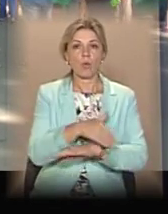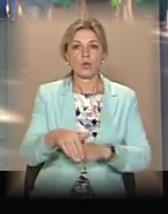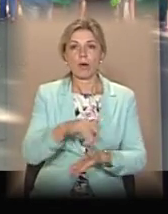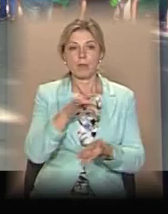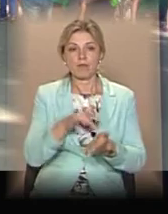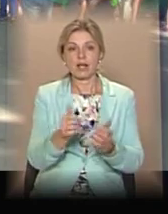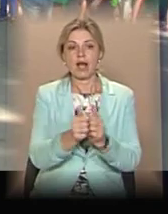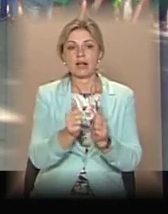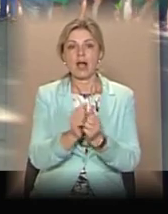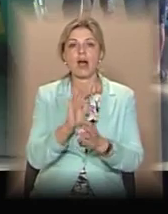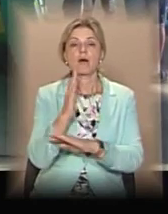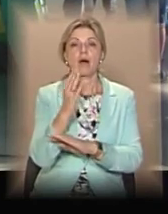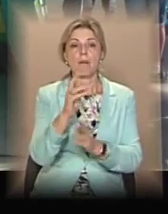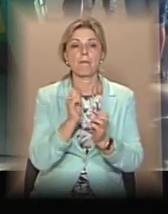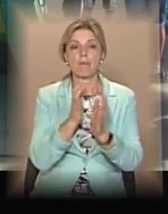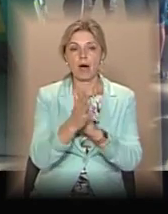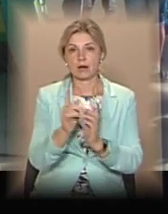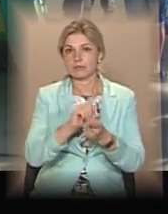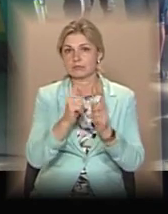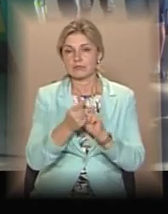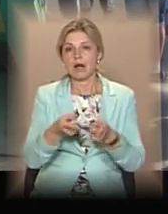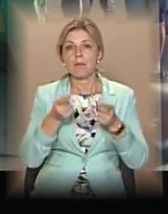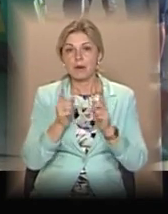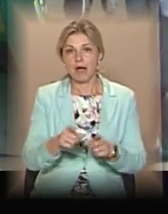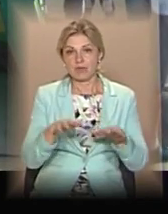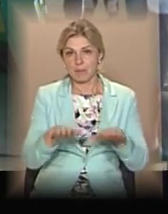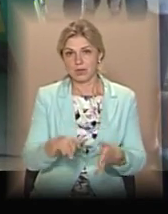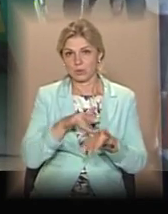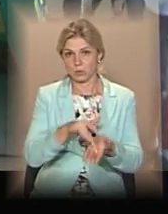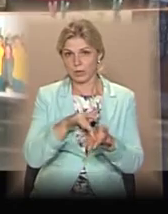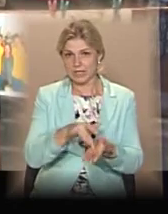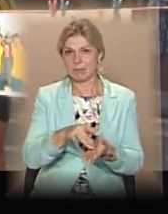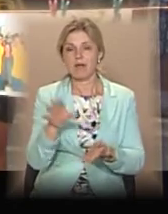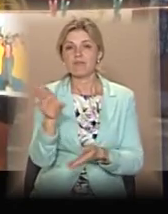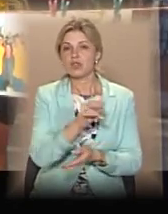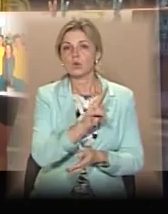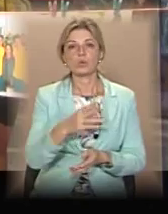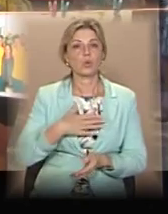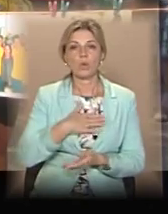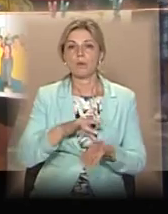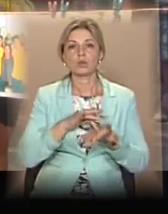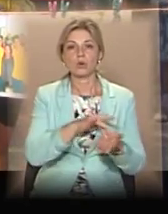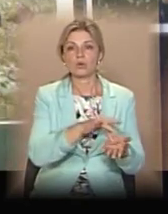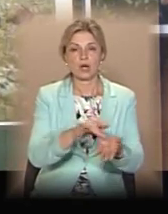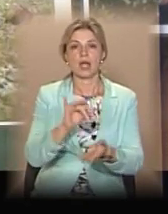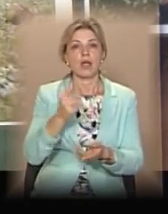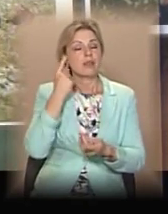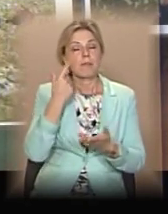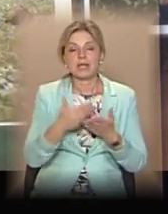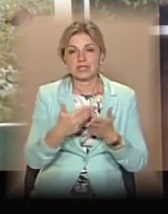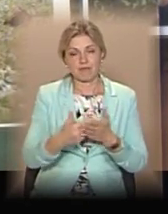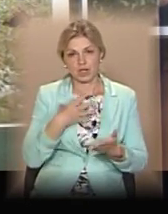поблизу Каштанового скверу перетворилась на справжній осередок туризму. Тут зібрались усі, хто любить подорожувати і не уявляє свого життя без